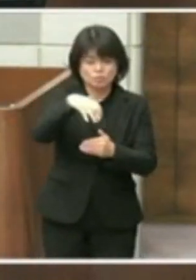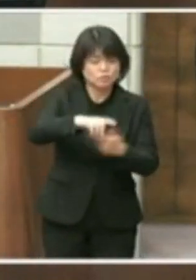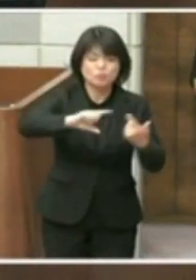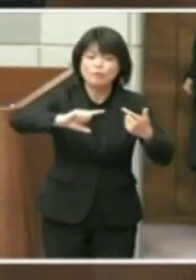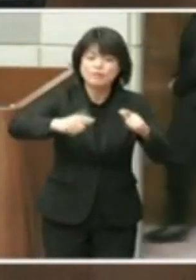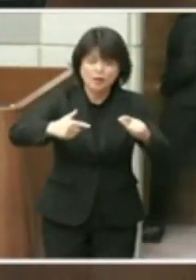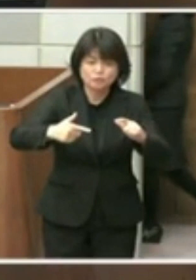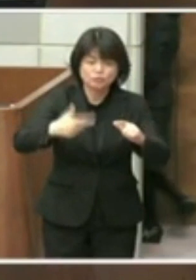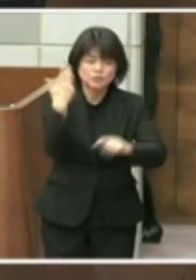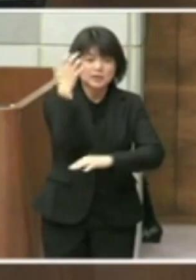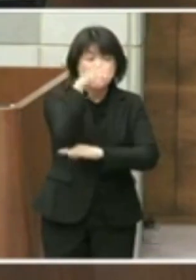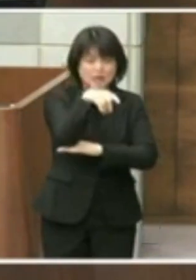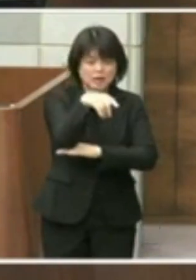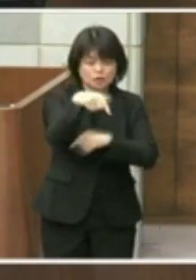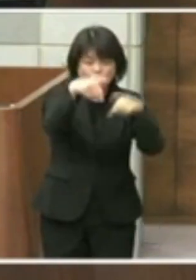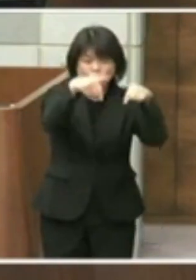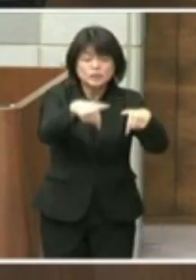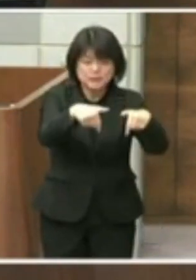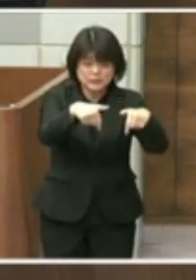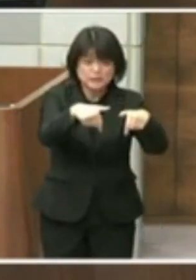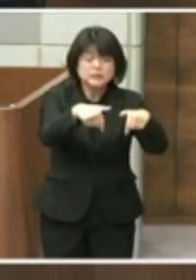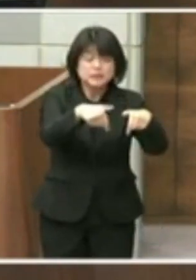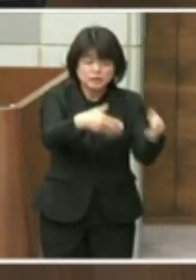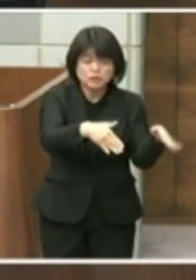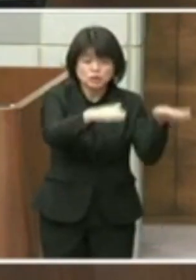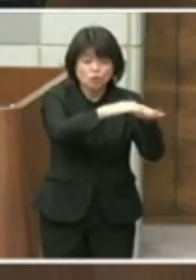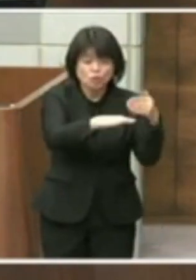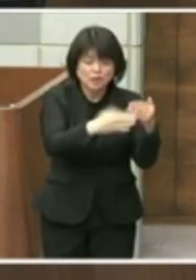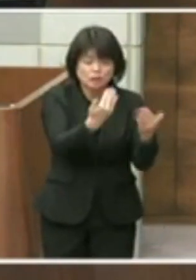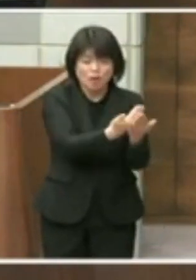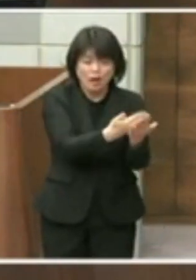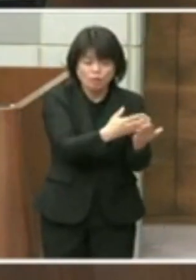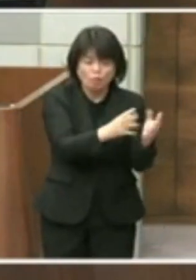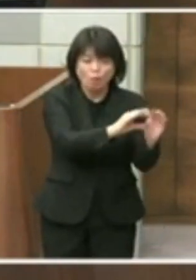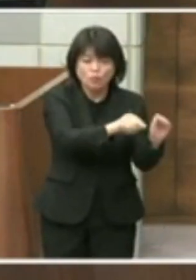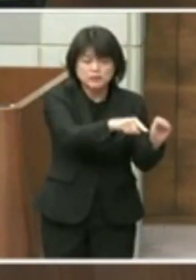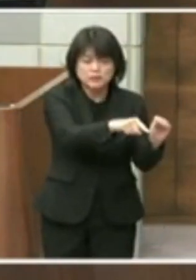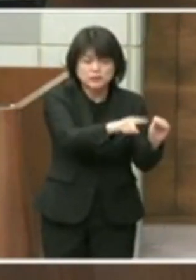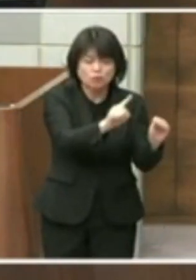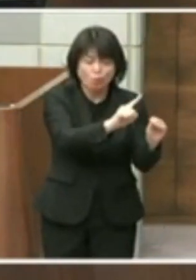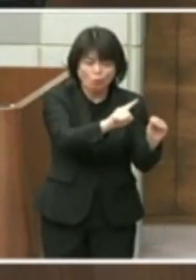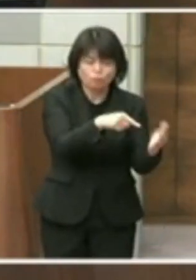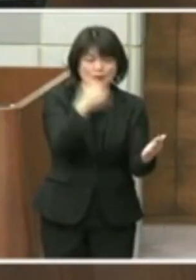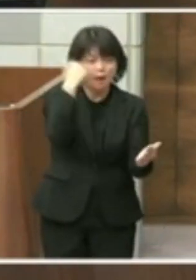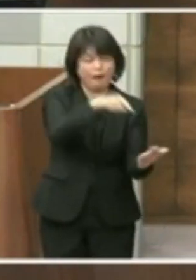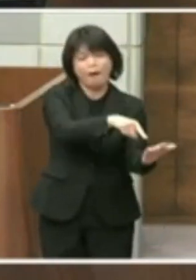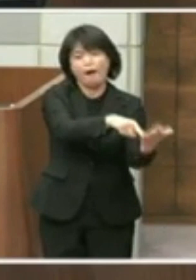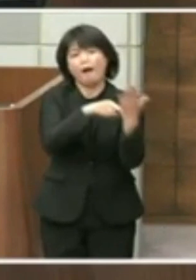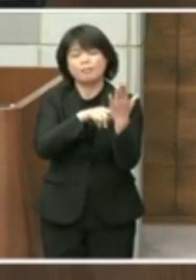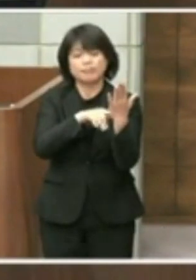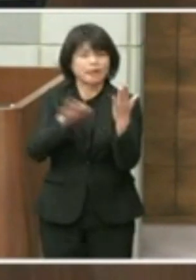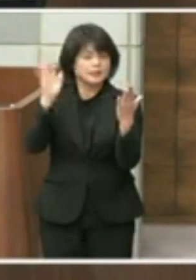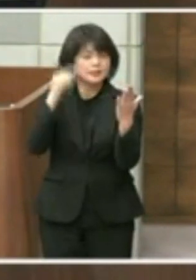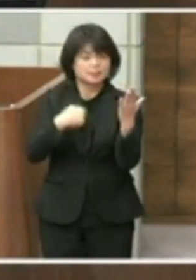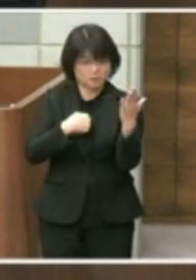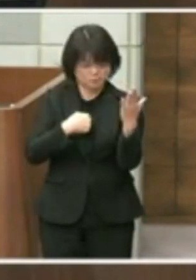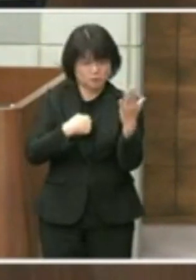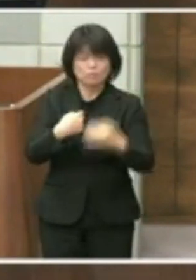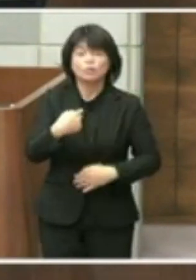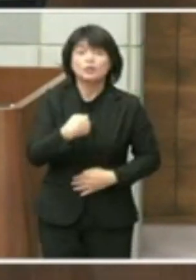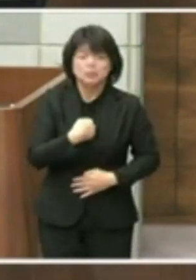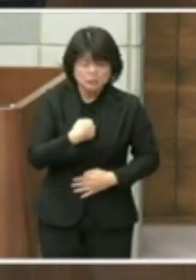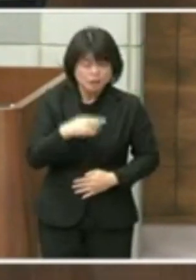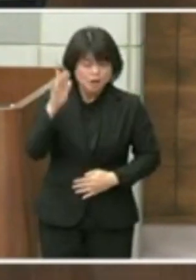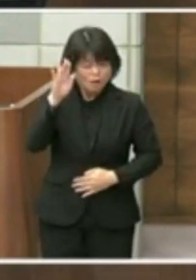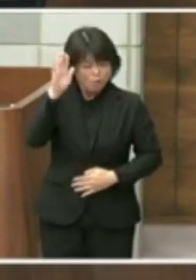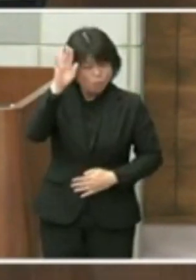く市役所西庁舎跡地にすべきとの提案があったと聞き及んでいます。私は